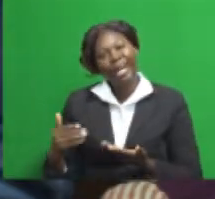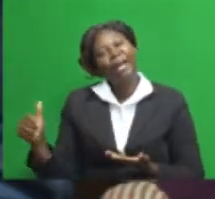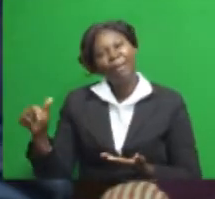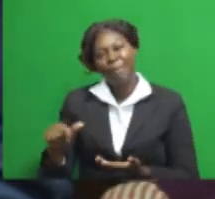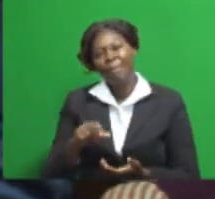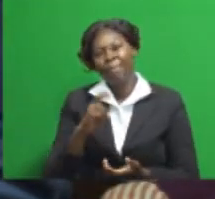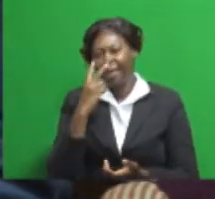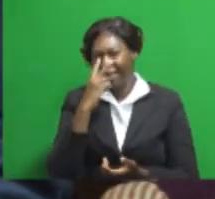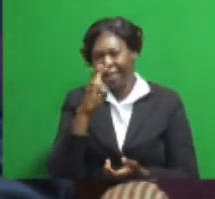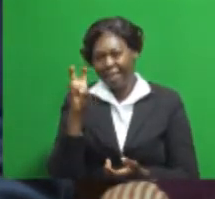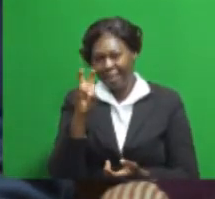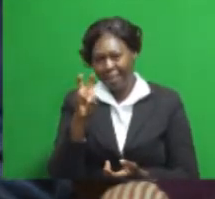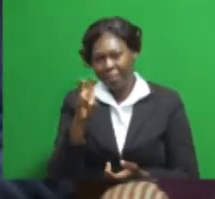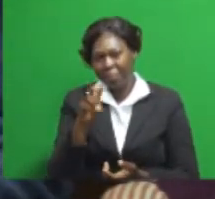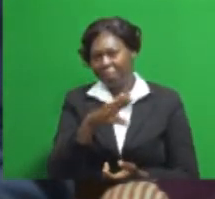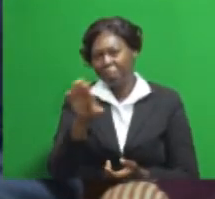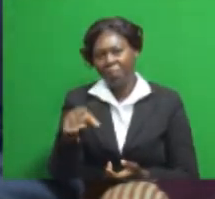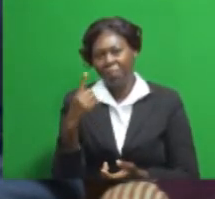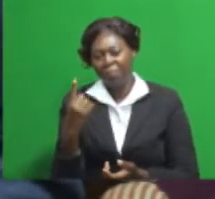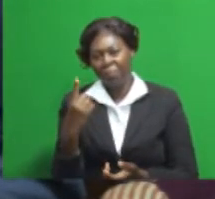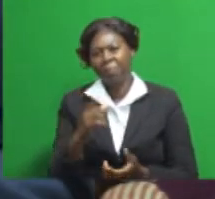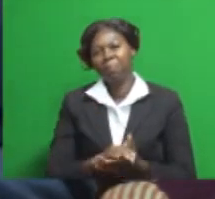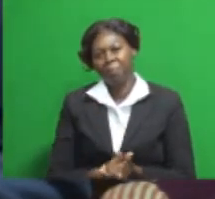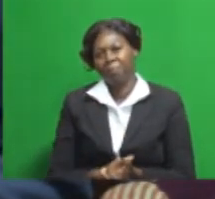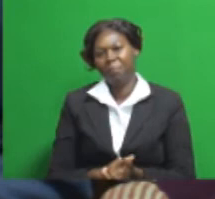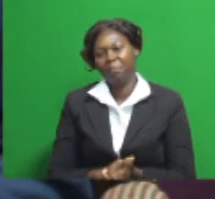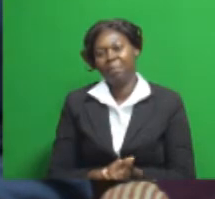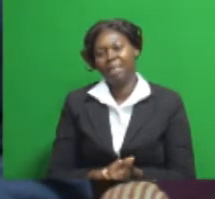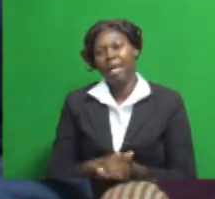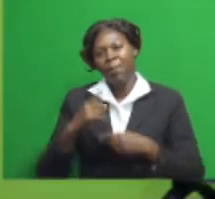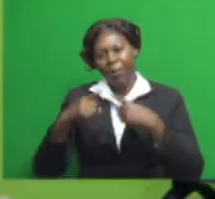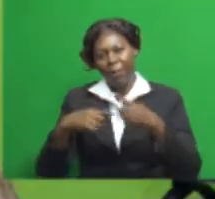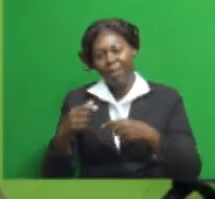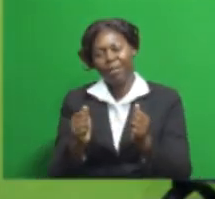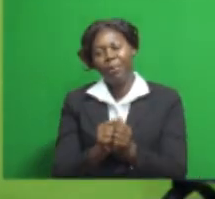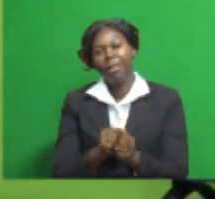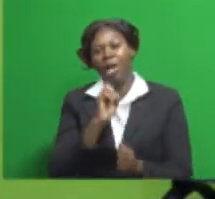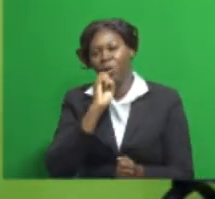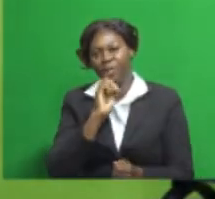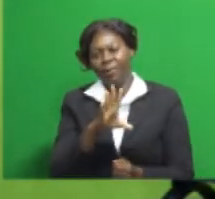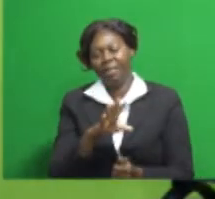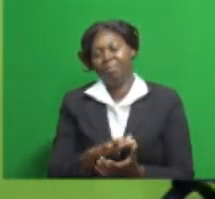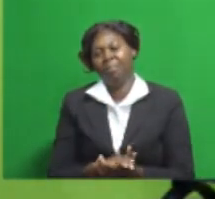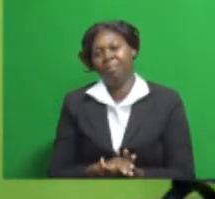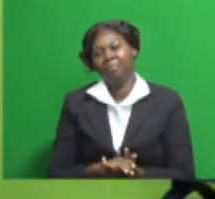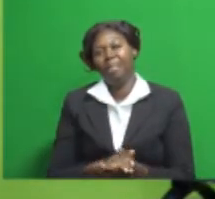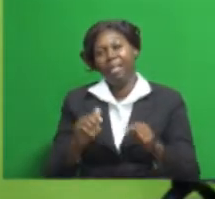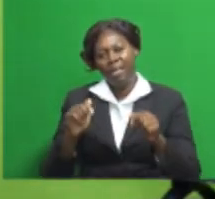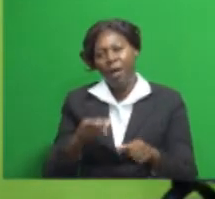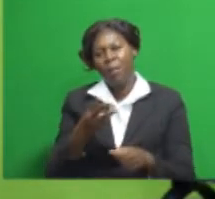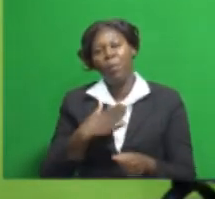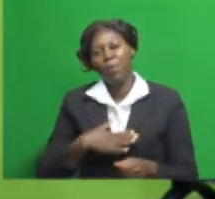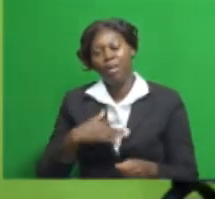Tinomuchingamidzira tereri. Igaitenderere mberi nehurukuru yedu. Famba inedi mafundi. Tauda tichiona chikamu chimwe chekuti Mwari